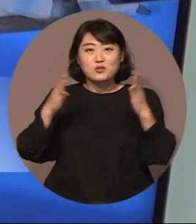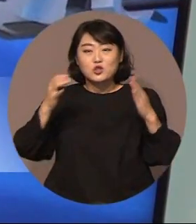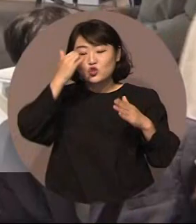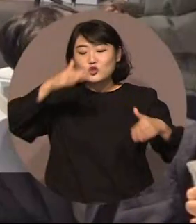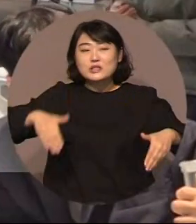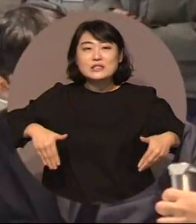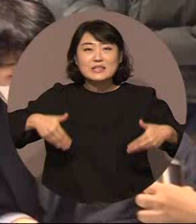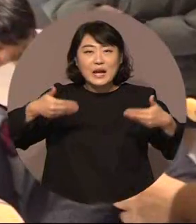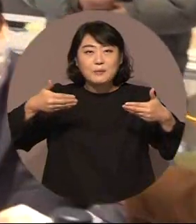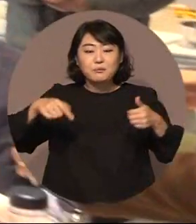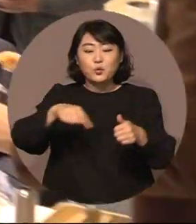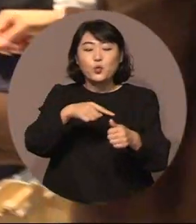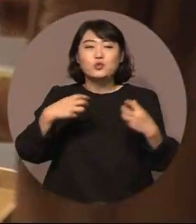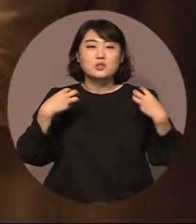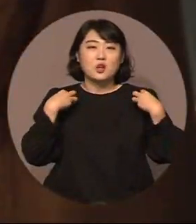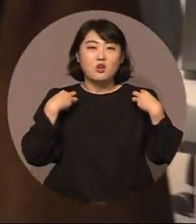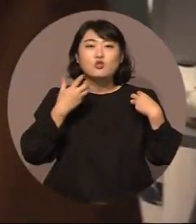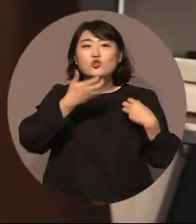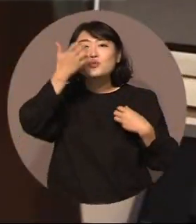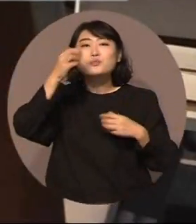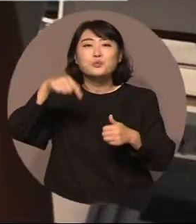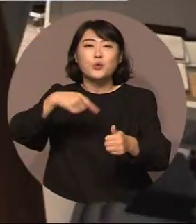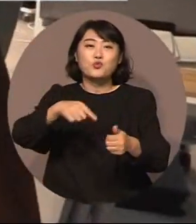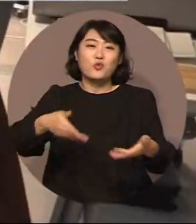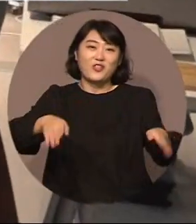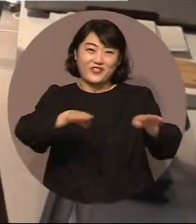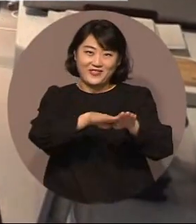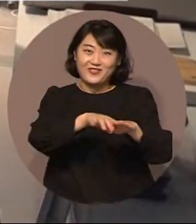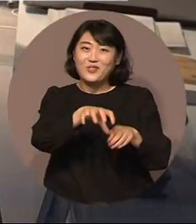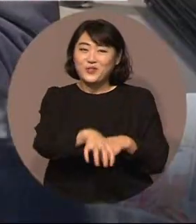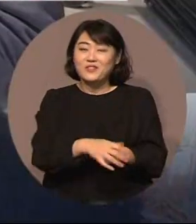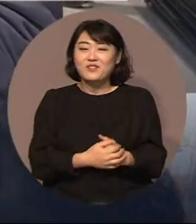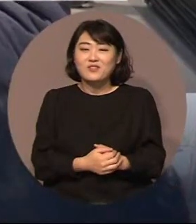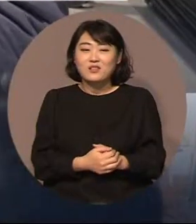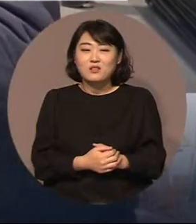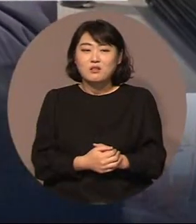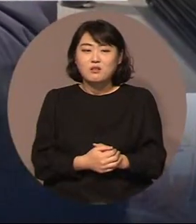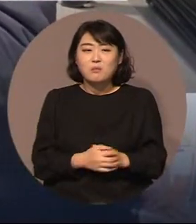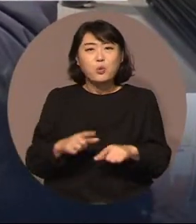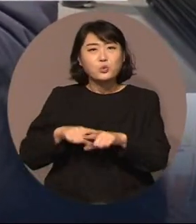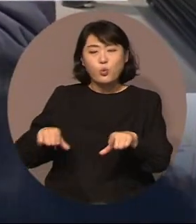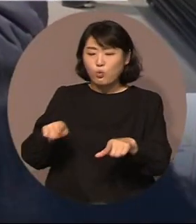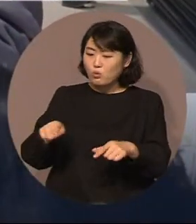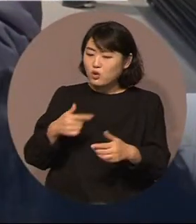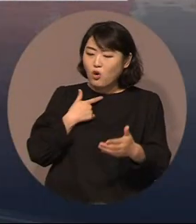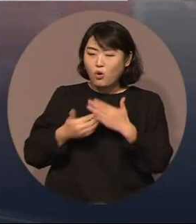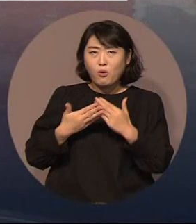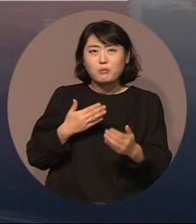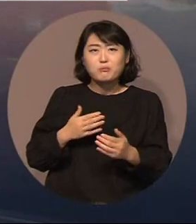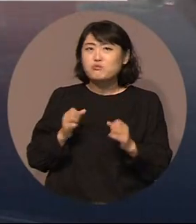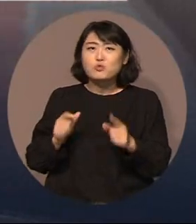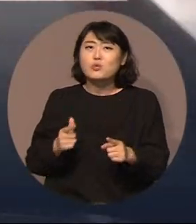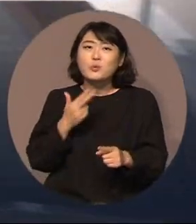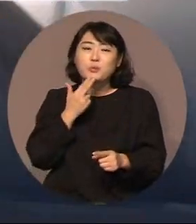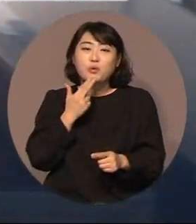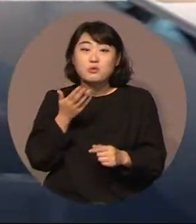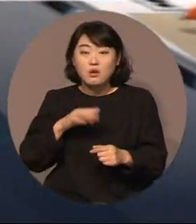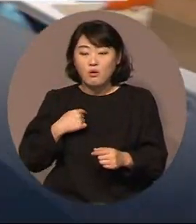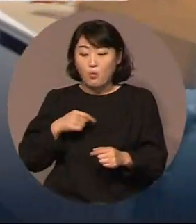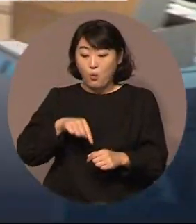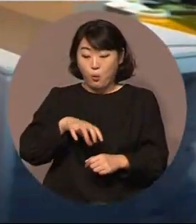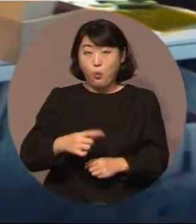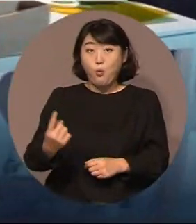충남교육청 진로융합교육원입니다. 평소에는 이런 경험할 일이 별로 없는데 여기 진로융합교육원